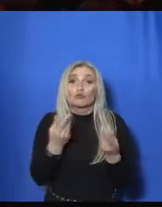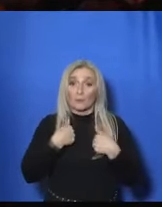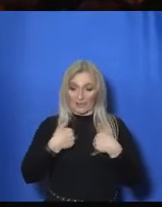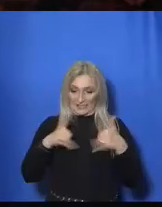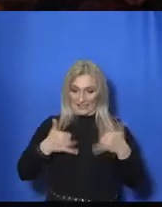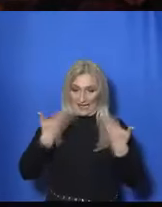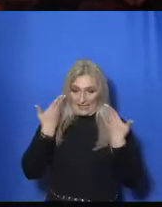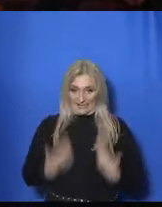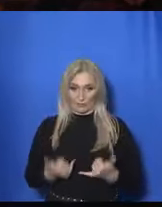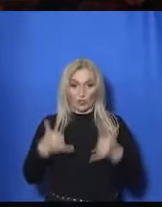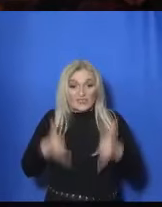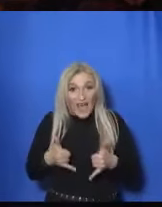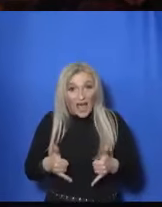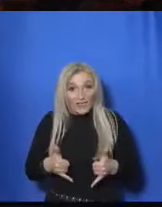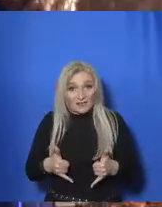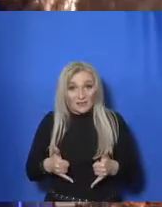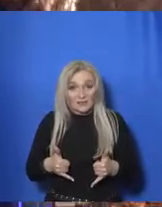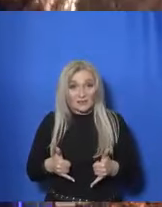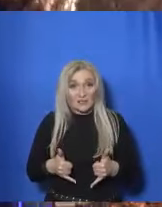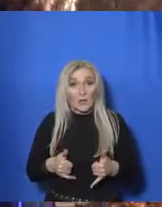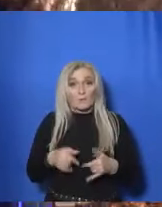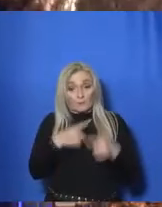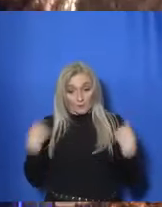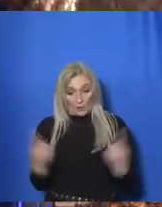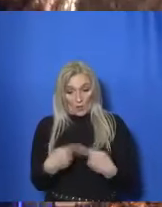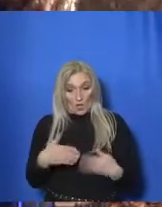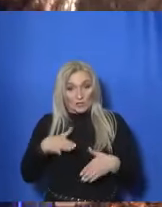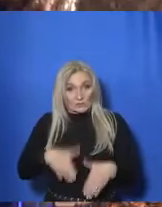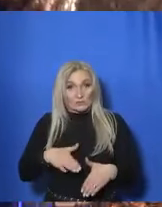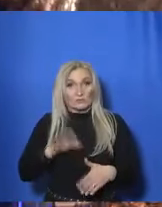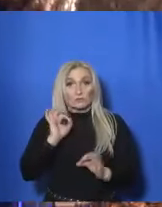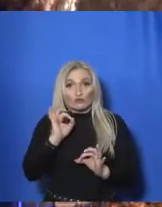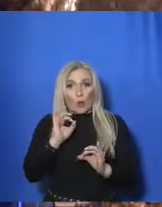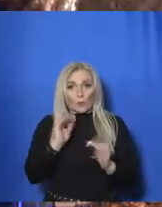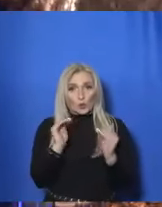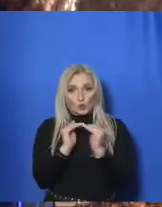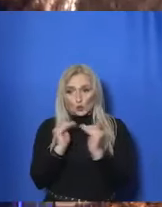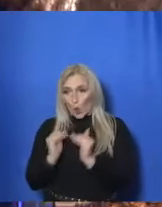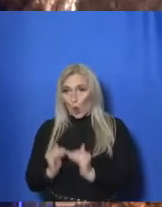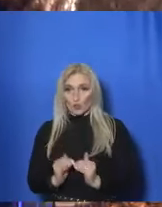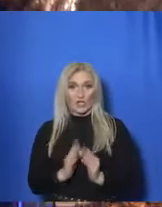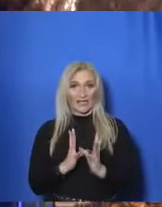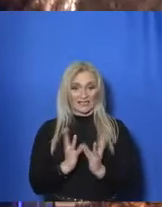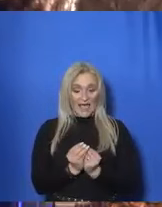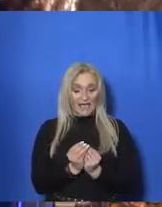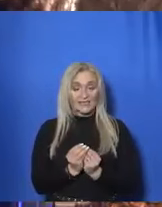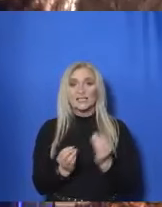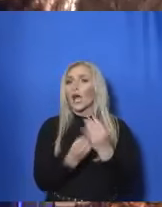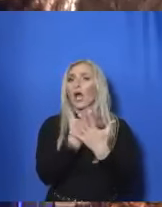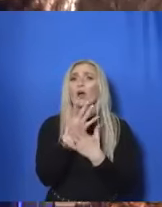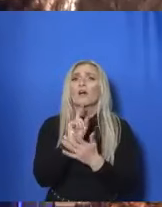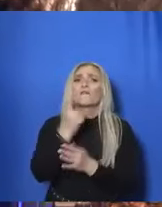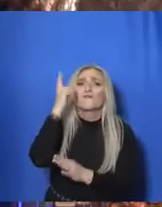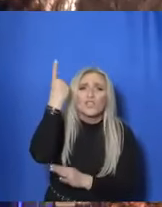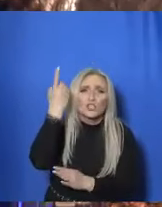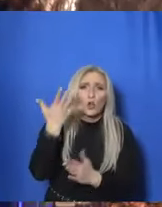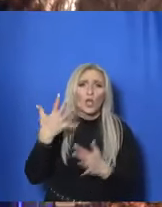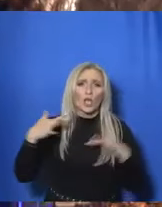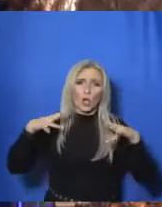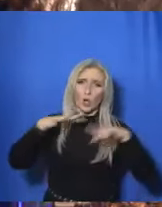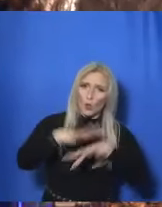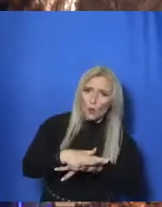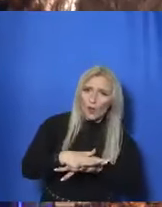jesmo danas. Unutar nas dobro poslužena zajednica s ostvarenom visokom